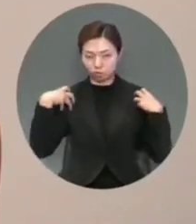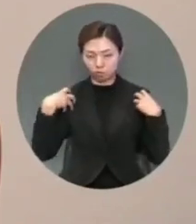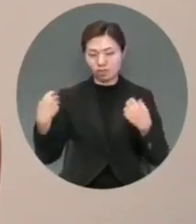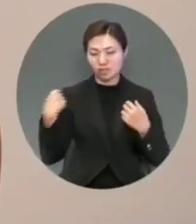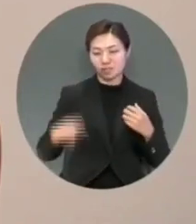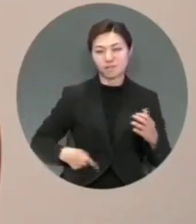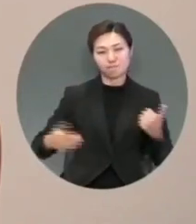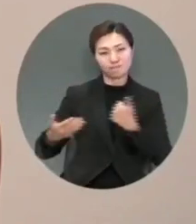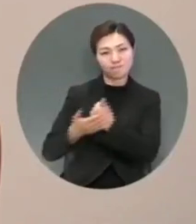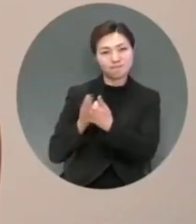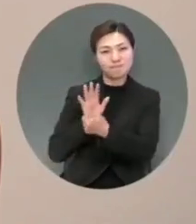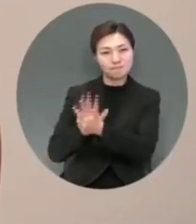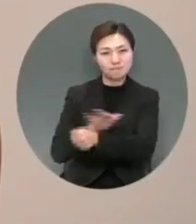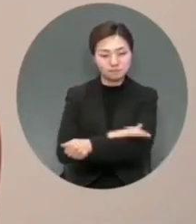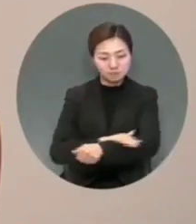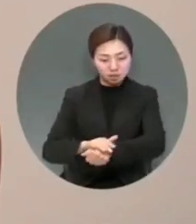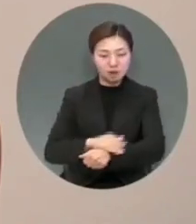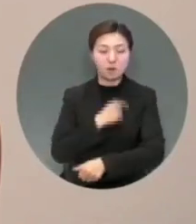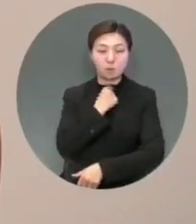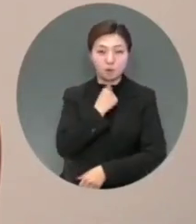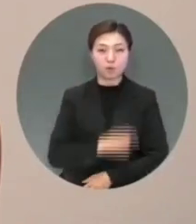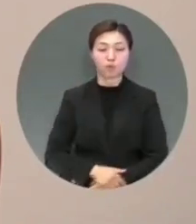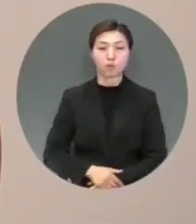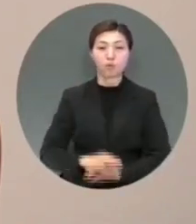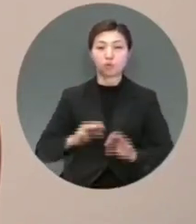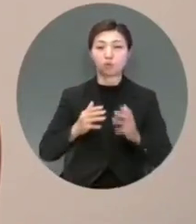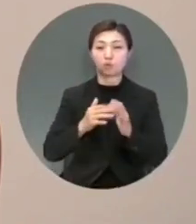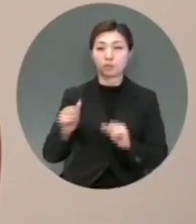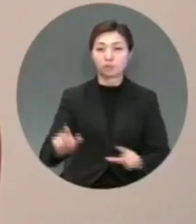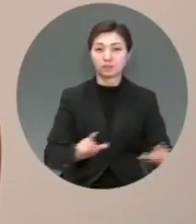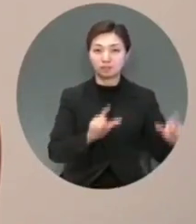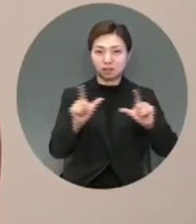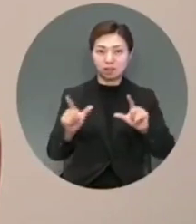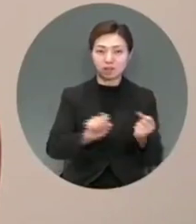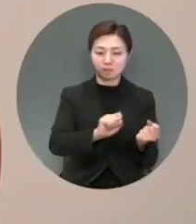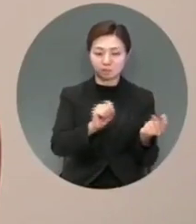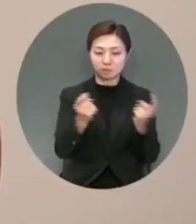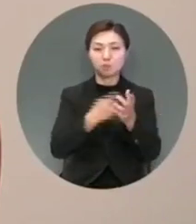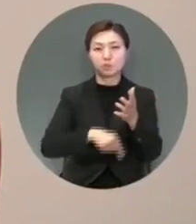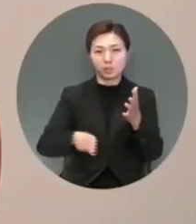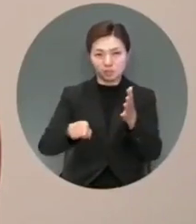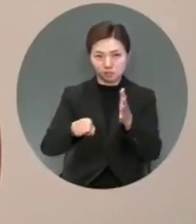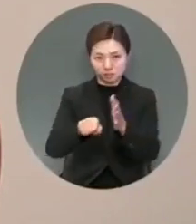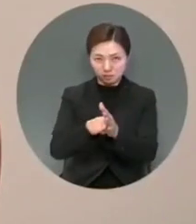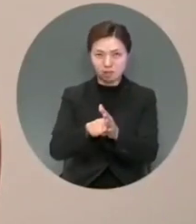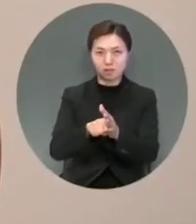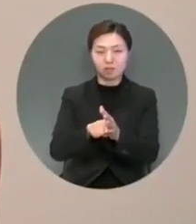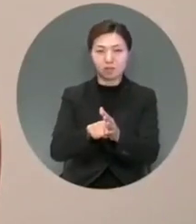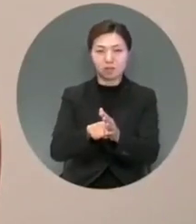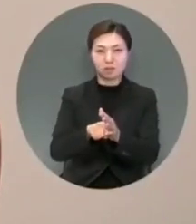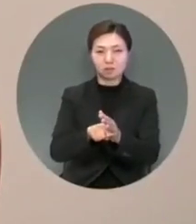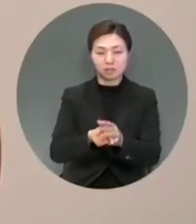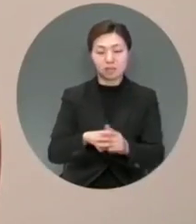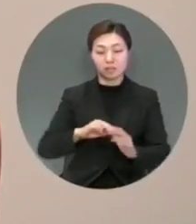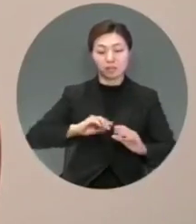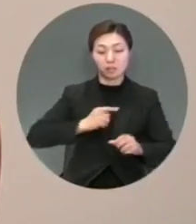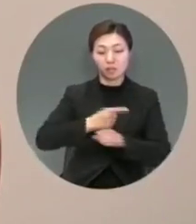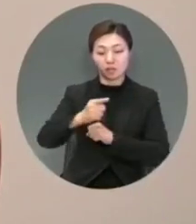바라며 민생경제가 조속히 안정될 수 있도록 밀도 있고 원만한 심의를